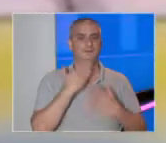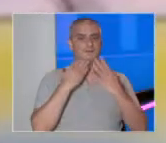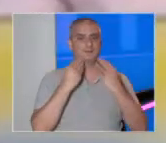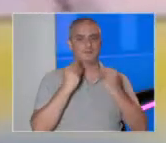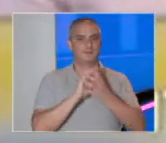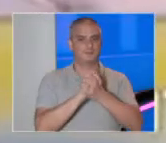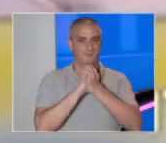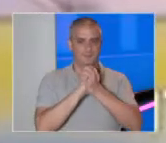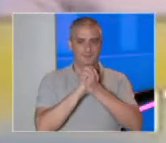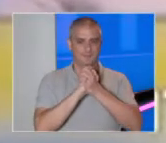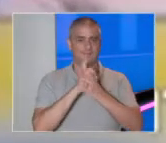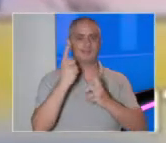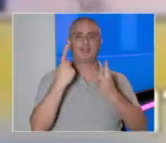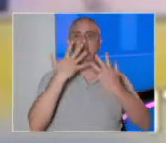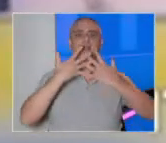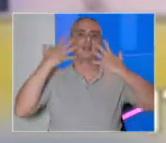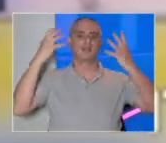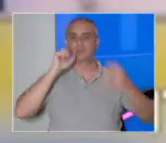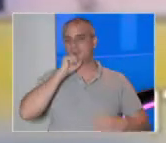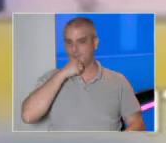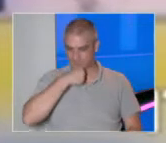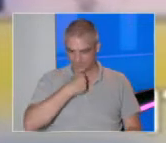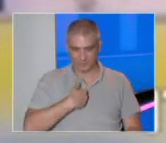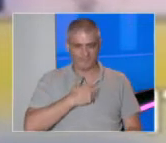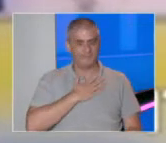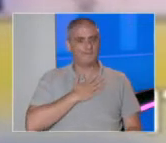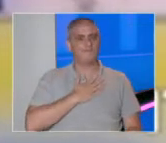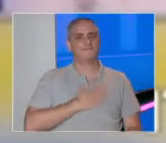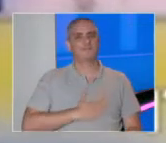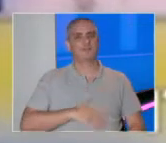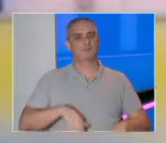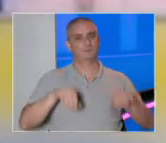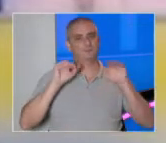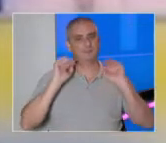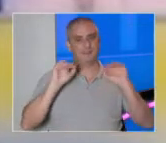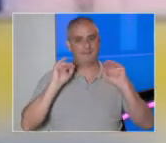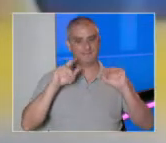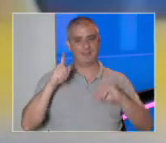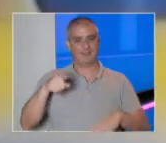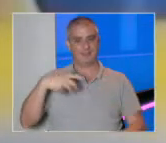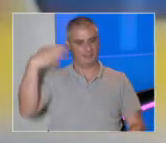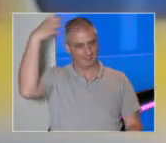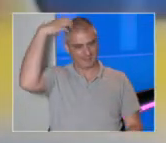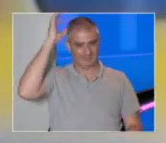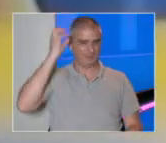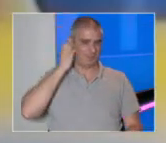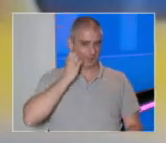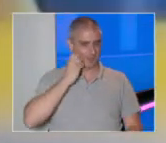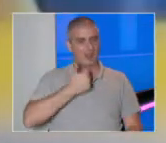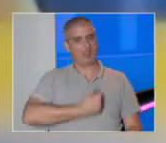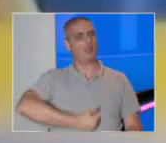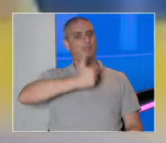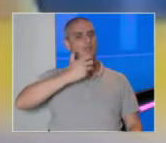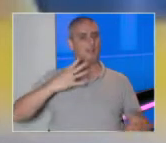شكرا جزيلا السلام عليكم هذه لحظة كبيرة في التاريخ وأود أن أهنئ